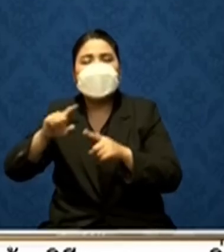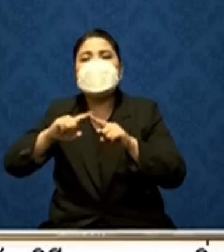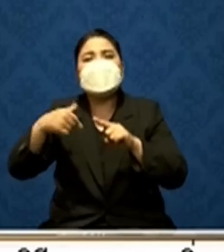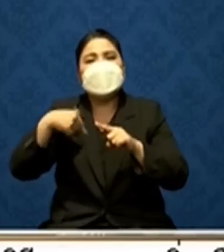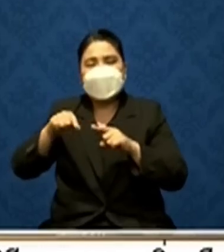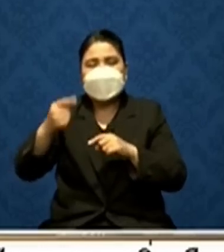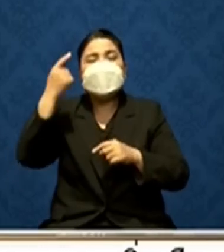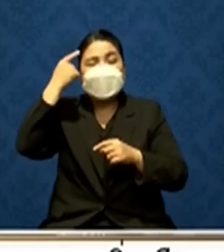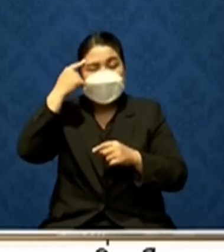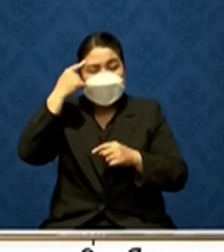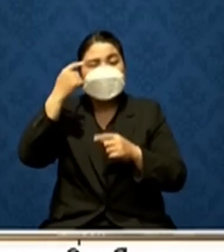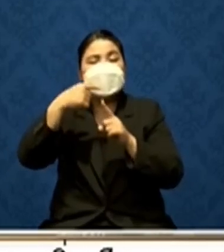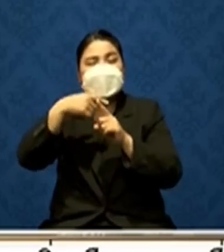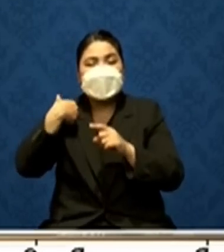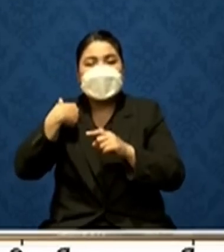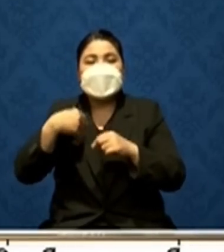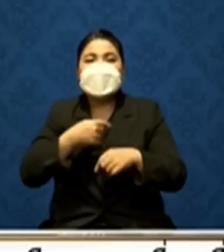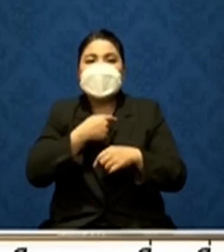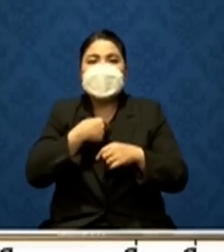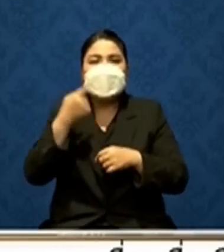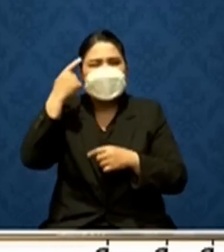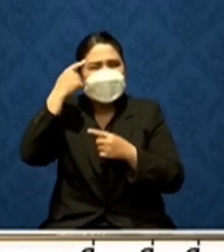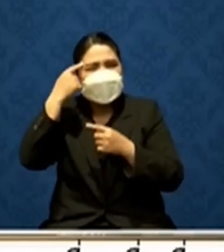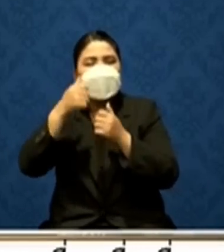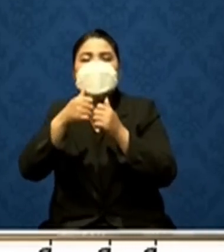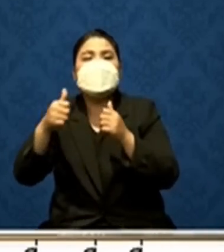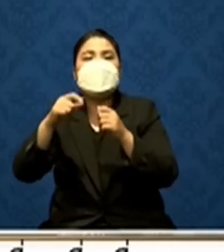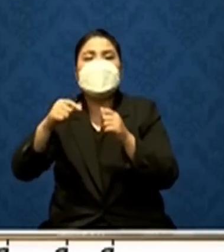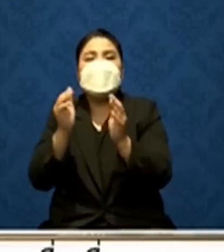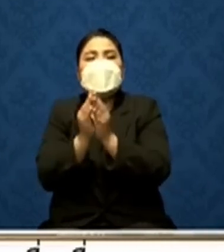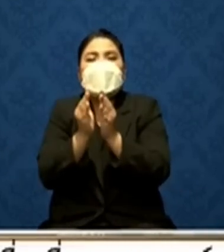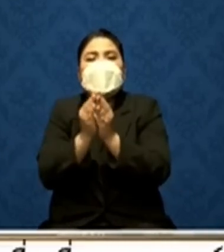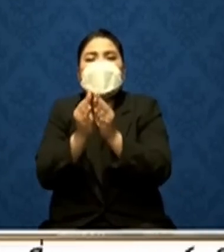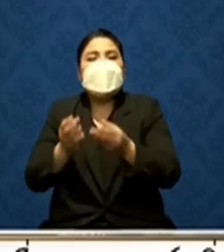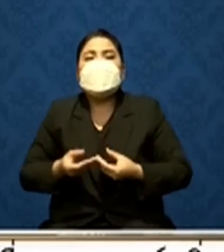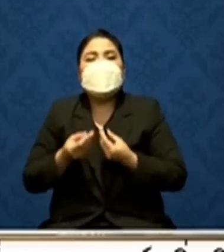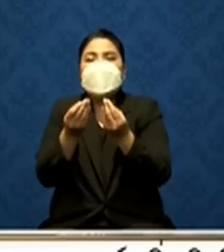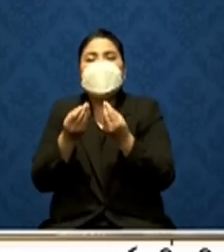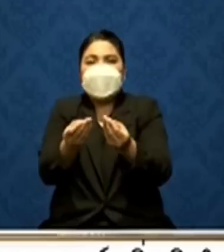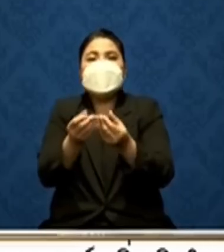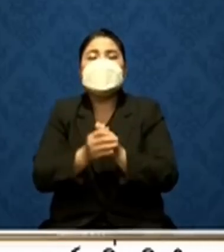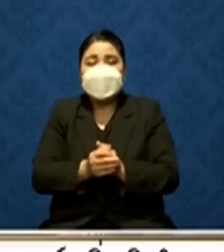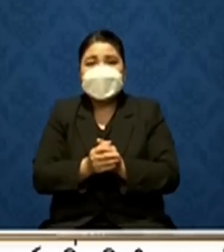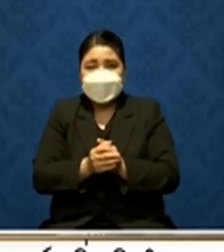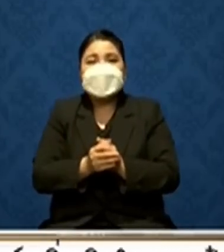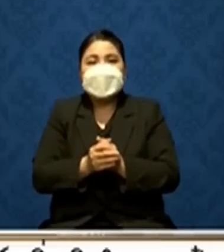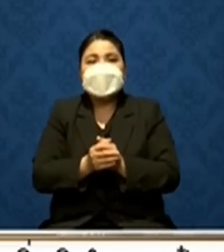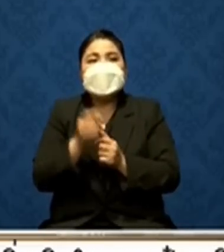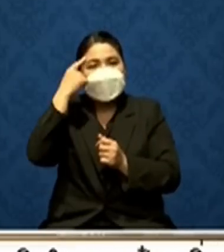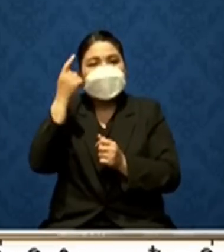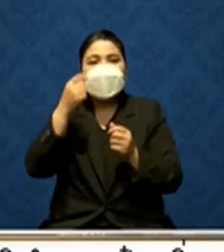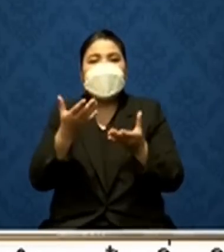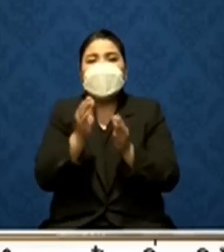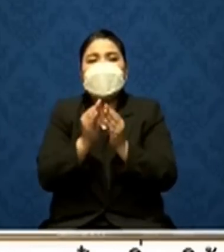ต่อพี่น้องประชาชนเห็นมติมหาชนแล้วจะเปลี่ยนใจมาลงคะแนนไม่ไว้วางใจร่วมกับพรรคร่วมฝ่าย